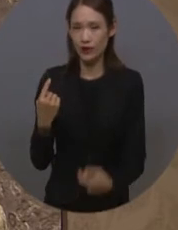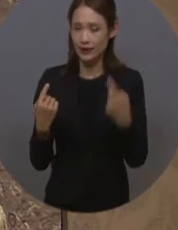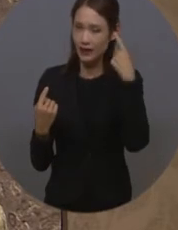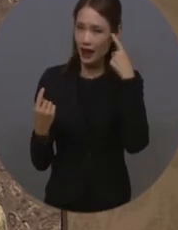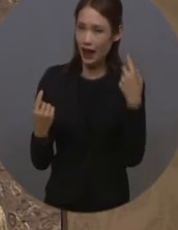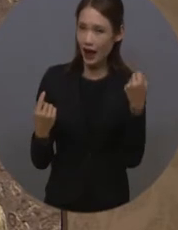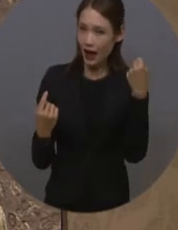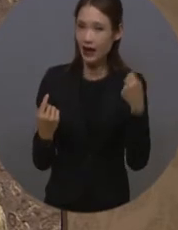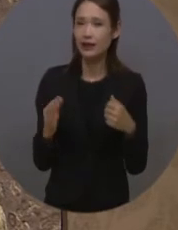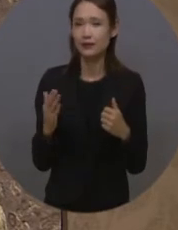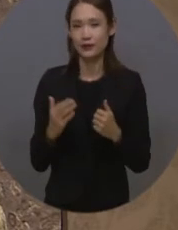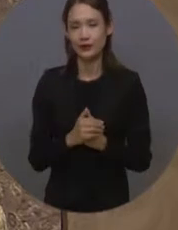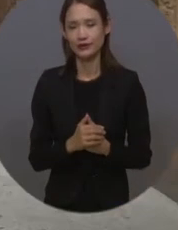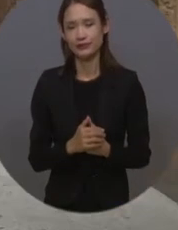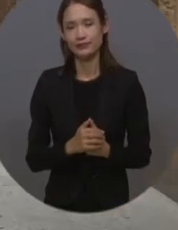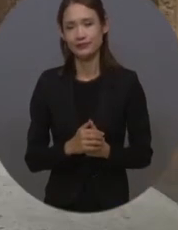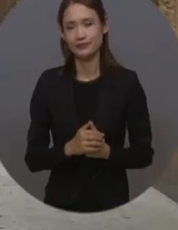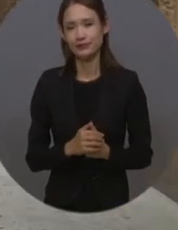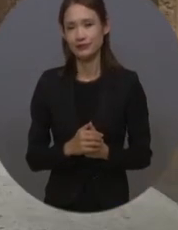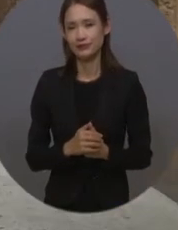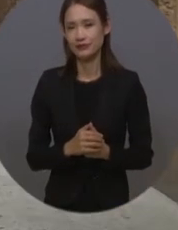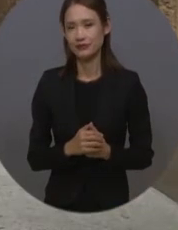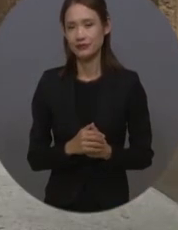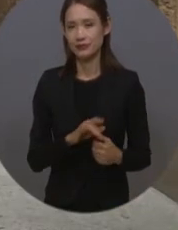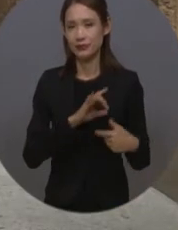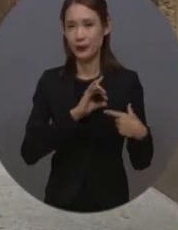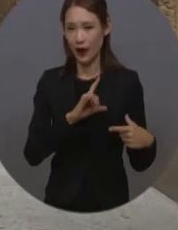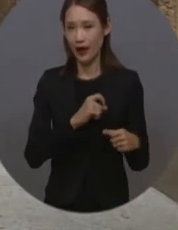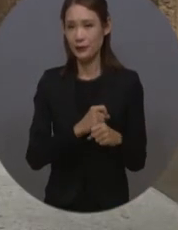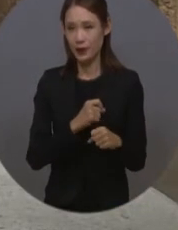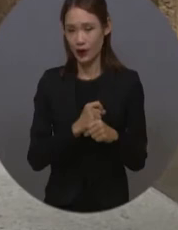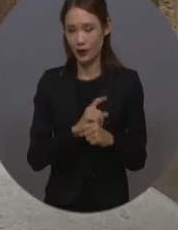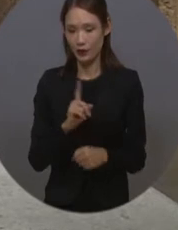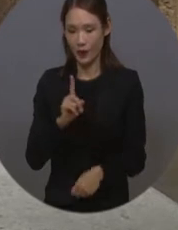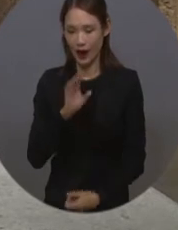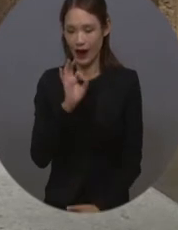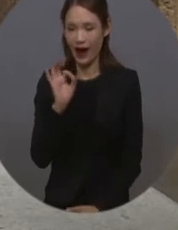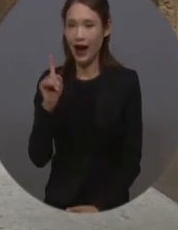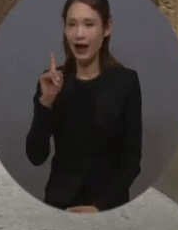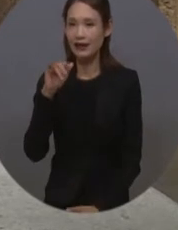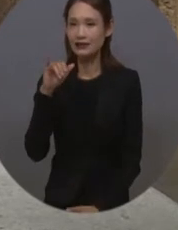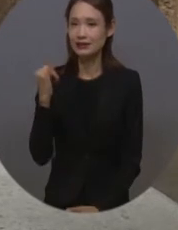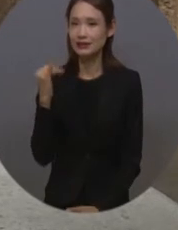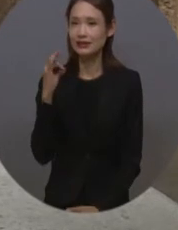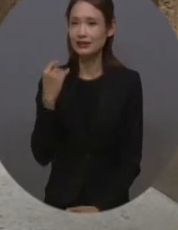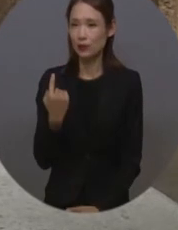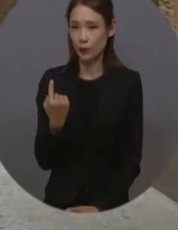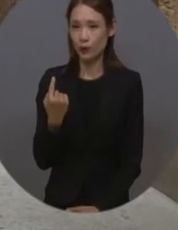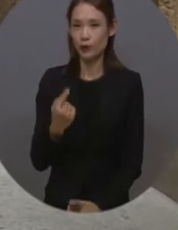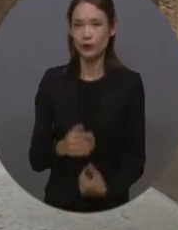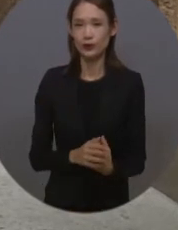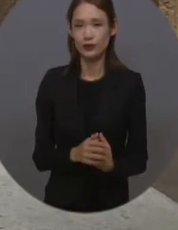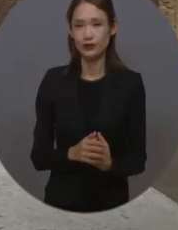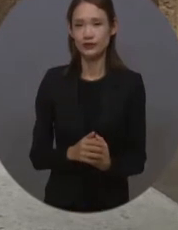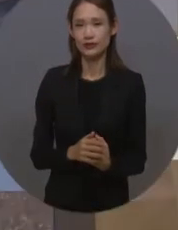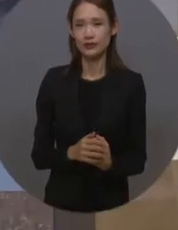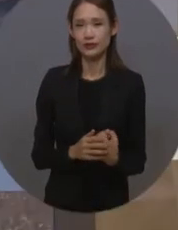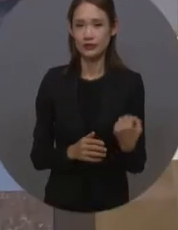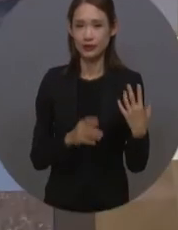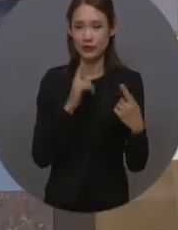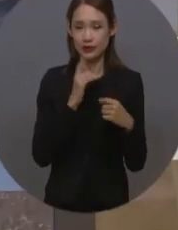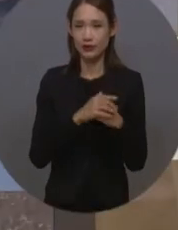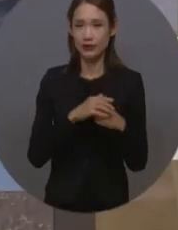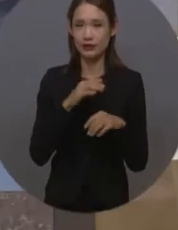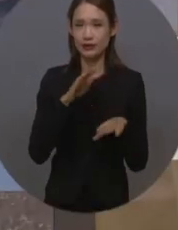생각하시면 되겠습니다. 네. 그래서 브랜드 명이 아지오라고 해서 이제 네. 그 말씀하신 것처럼